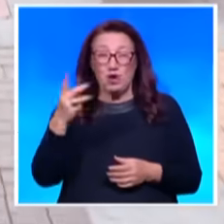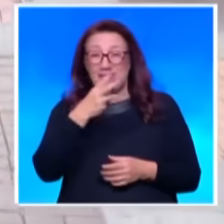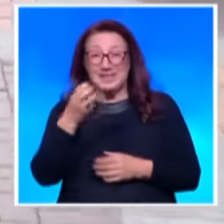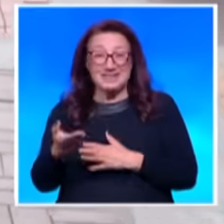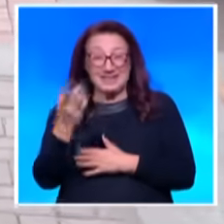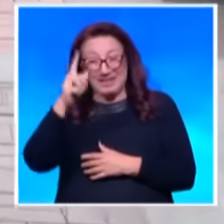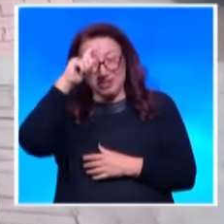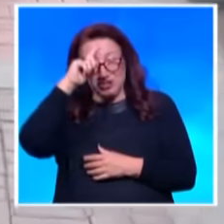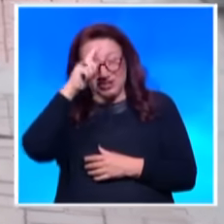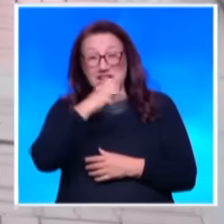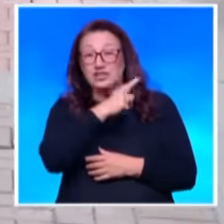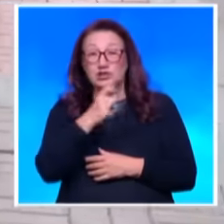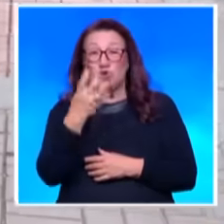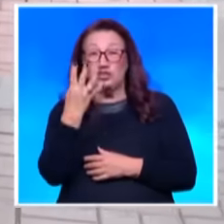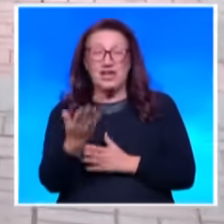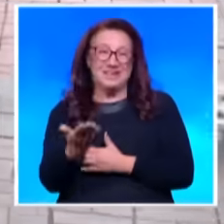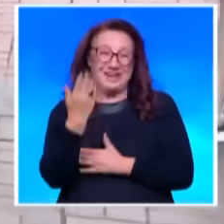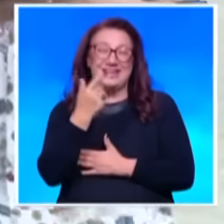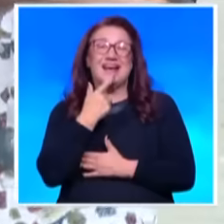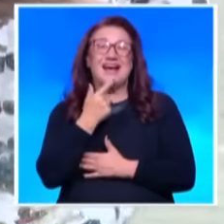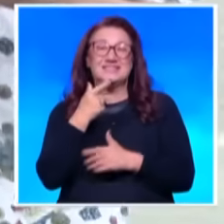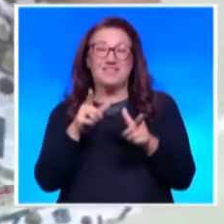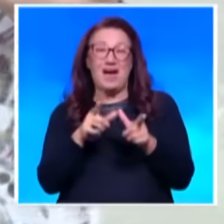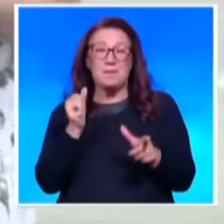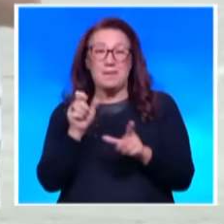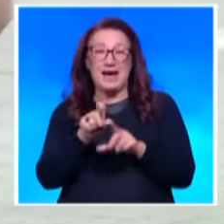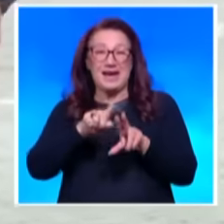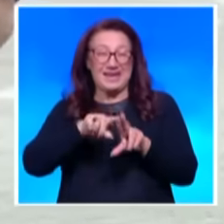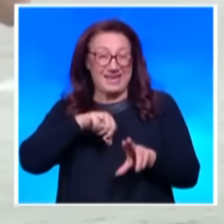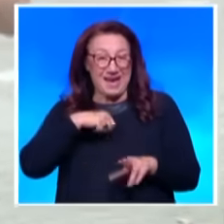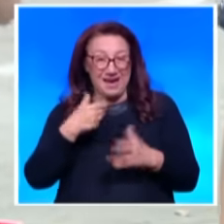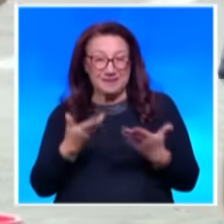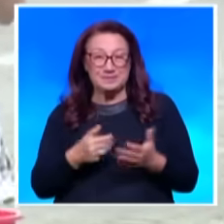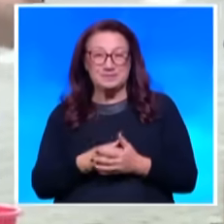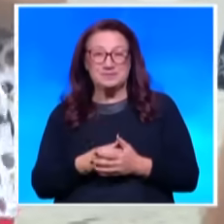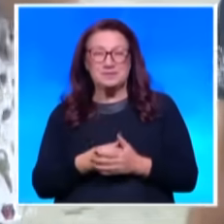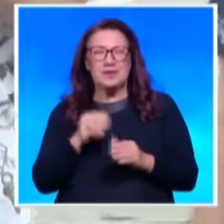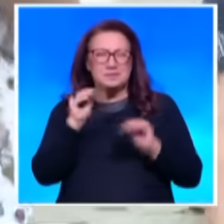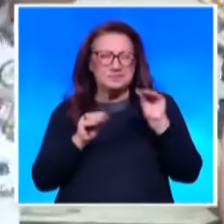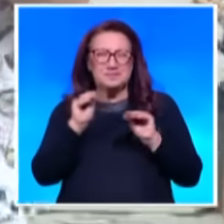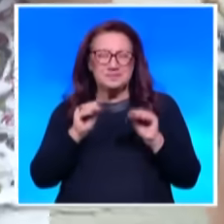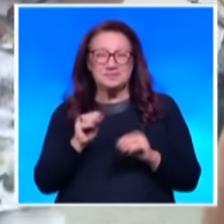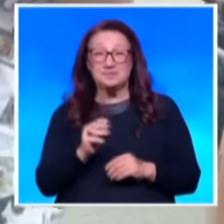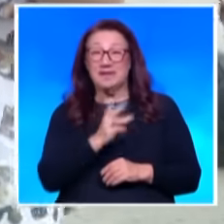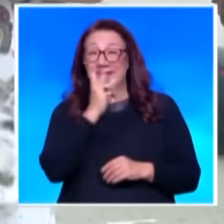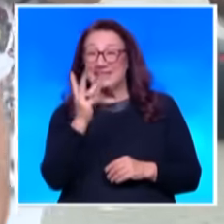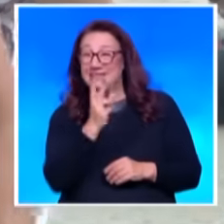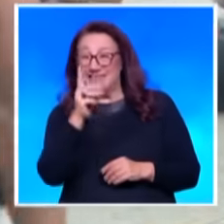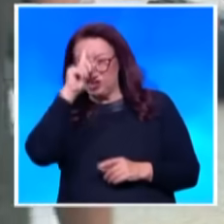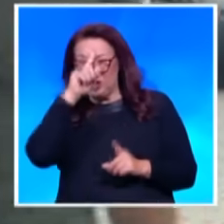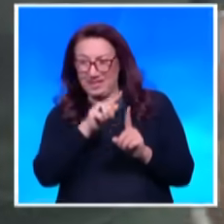България, 104 хиляди се казват Мария. Изчислихме, че всяка 33-та жена е с име